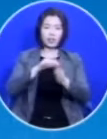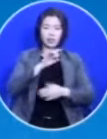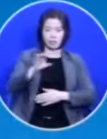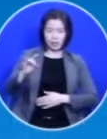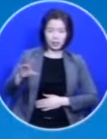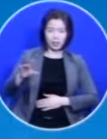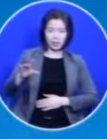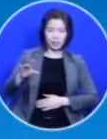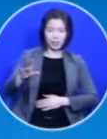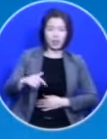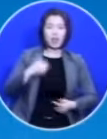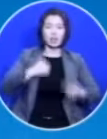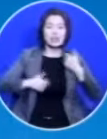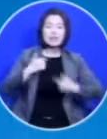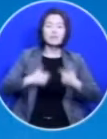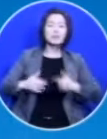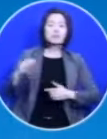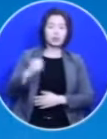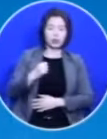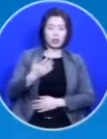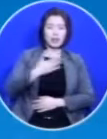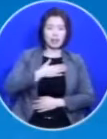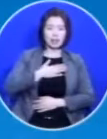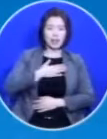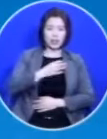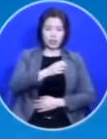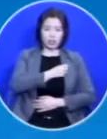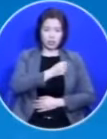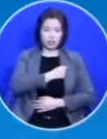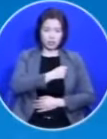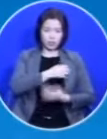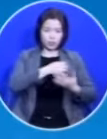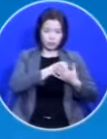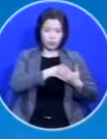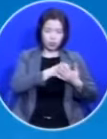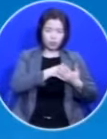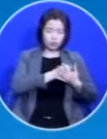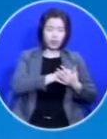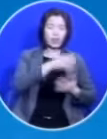때마다 기쁨으로 내 심장이 마고